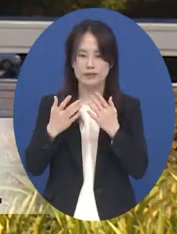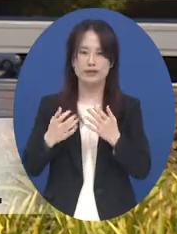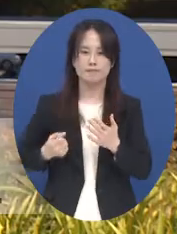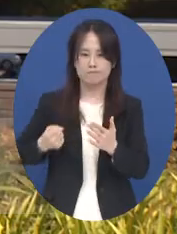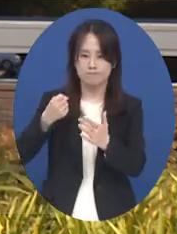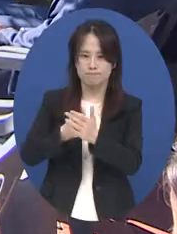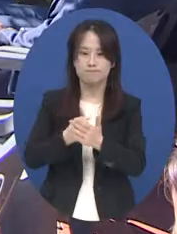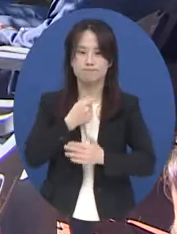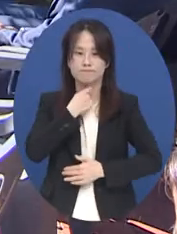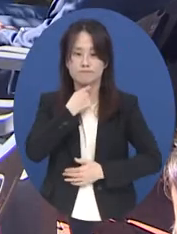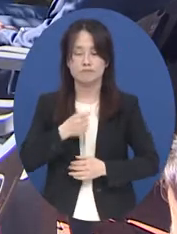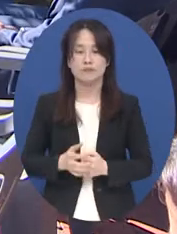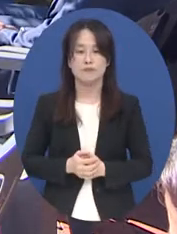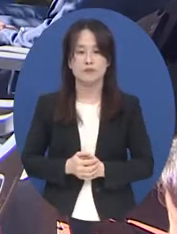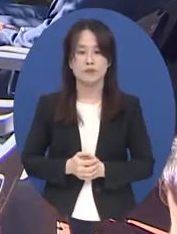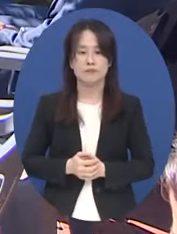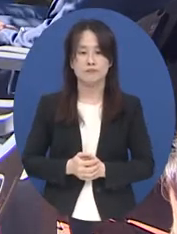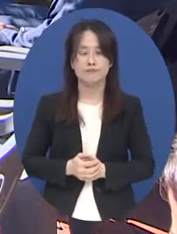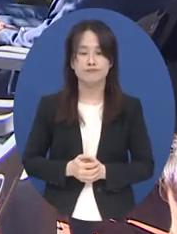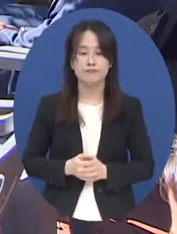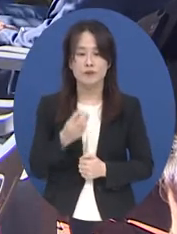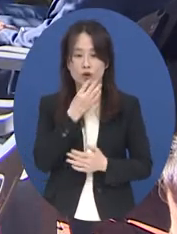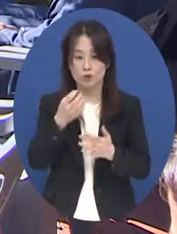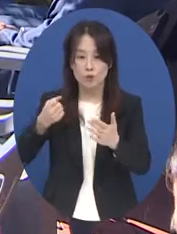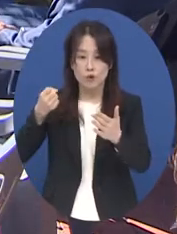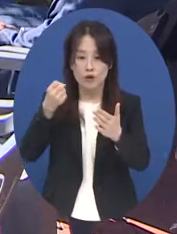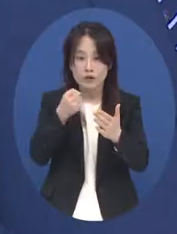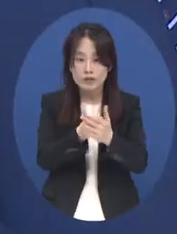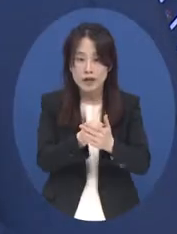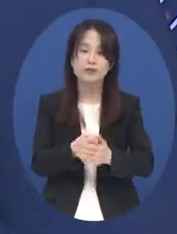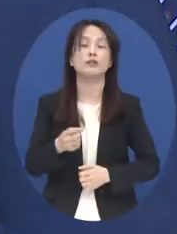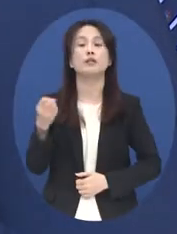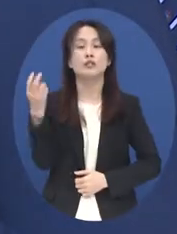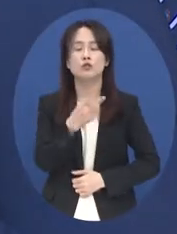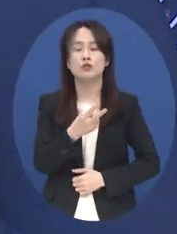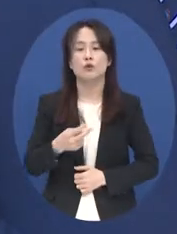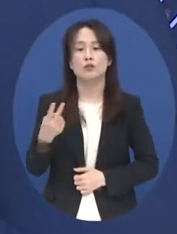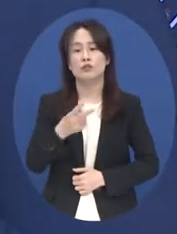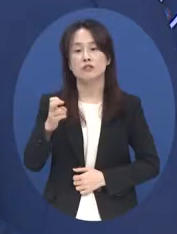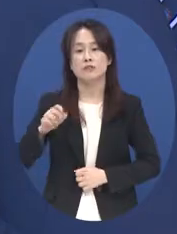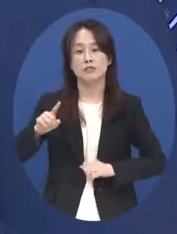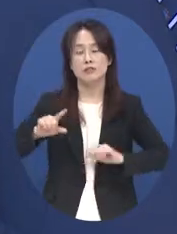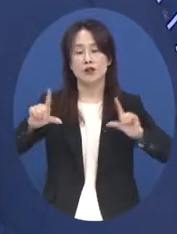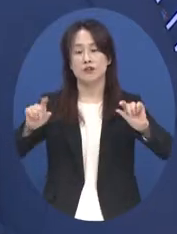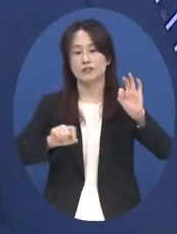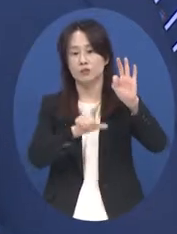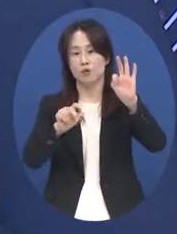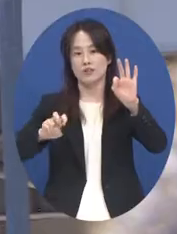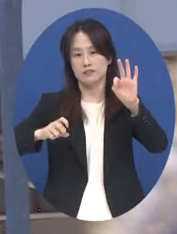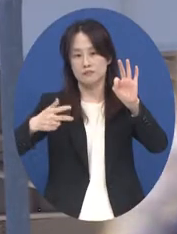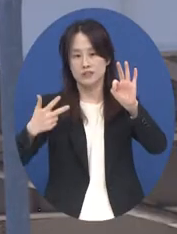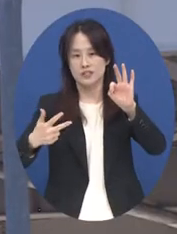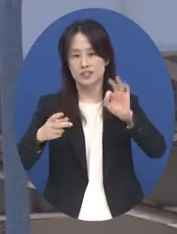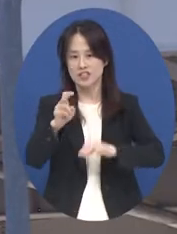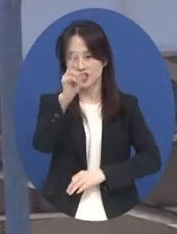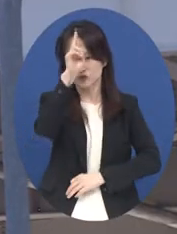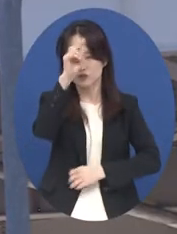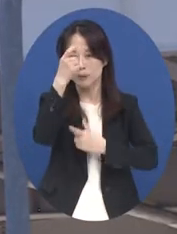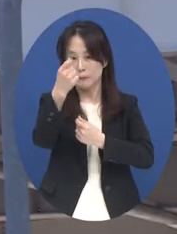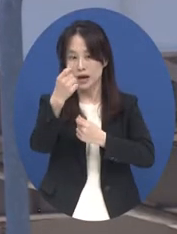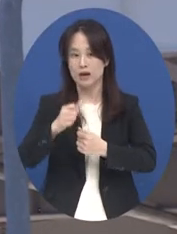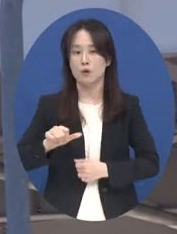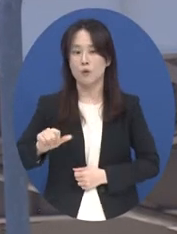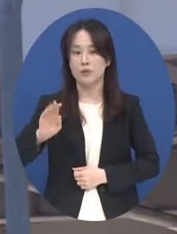확실하게 해나가겠습니다. 민선 측의 경기도의 결단, 그리고 2021년 10월 27일 정오.